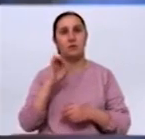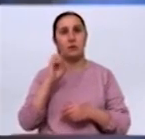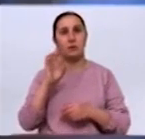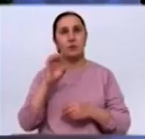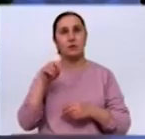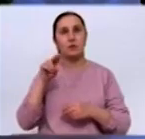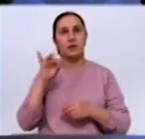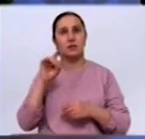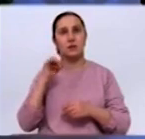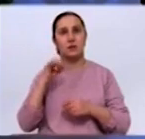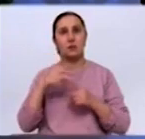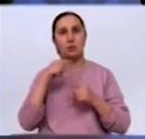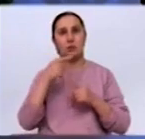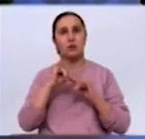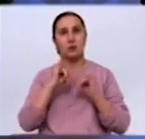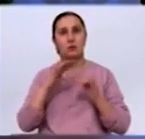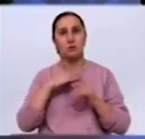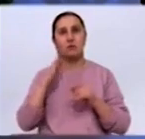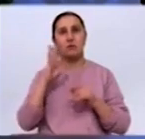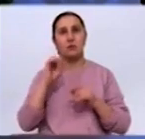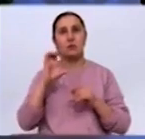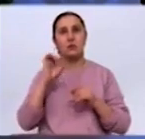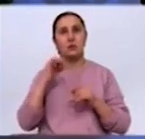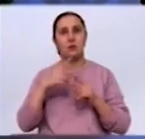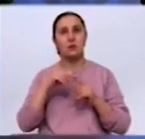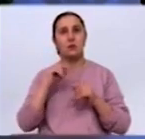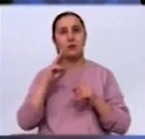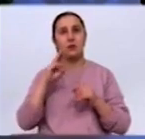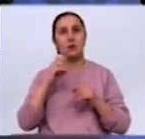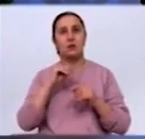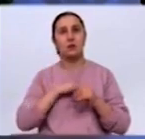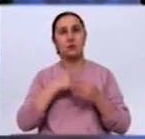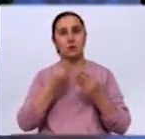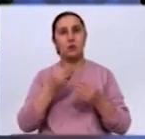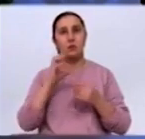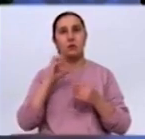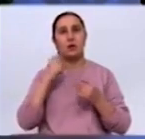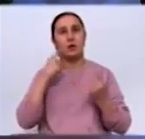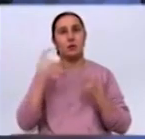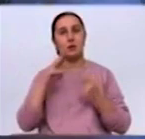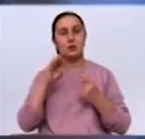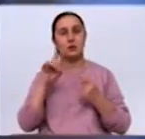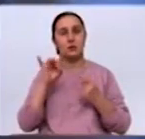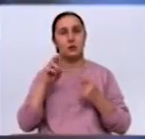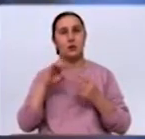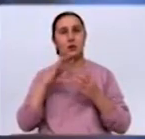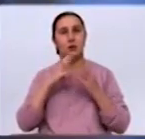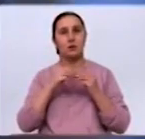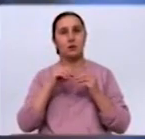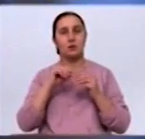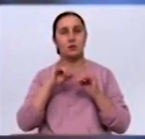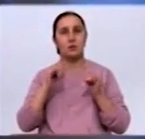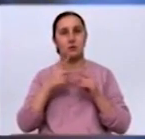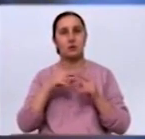Veb-dizayn. Web dizayn bu yaratilgan veb-saytlarga texnik ishlov berish va axborotlarni tizimli ravishda